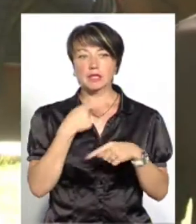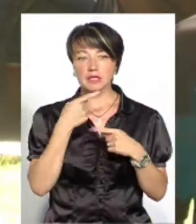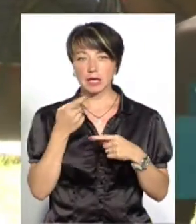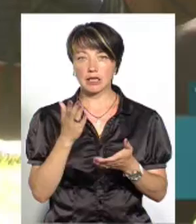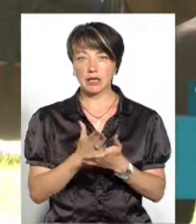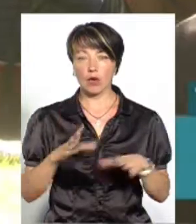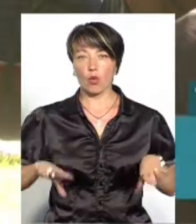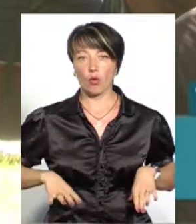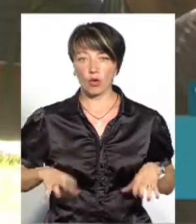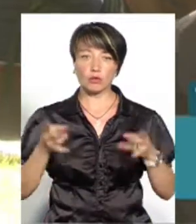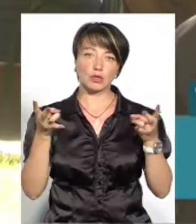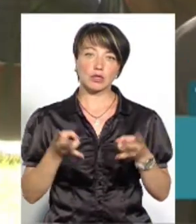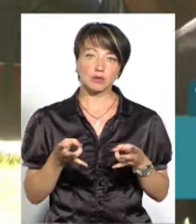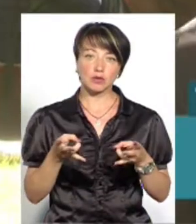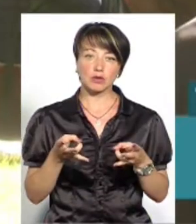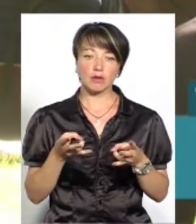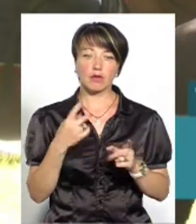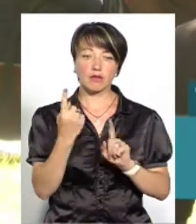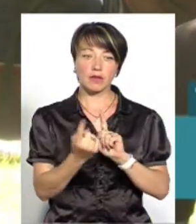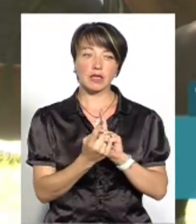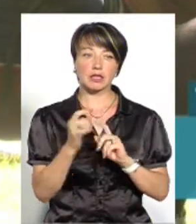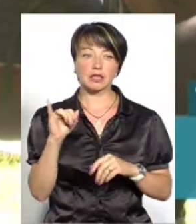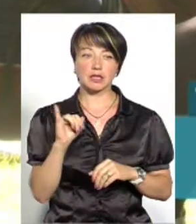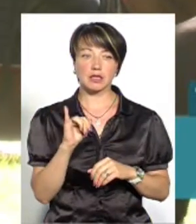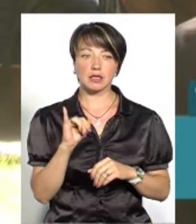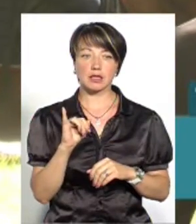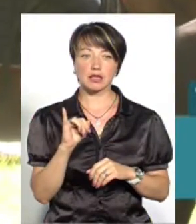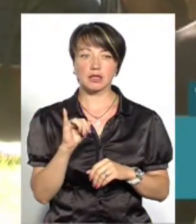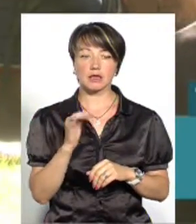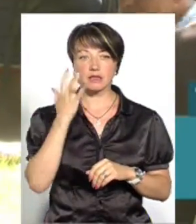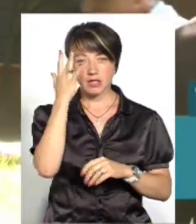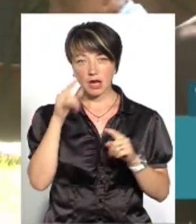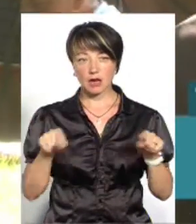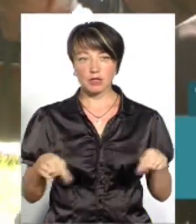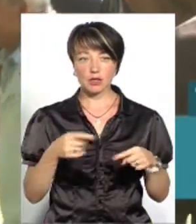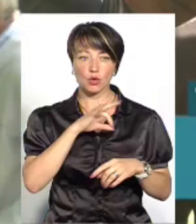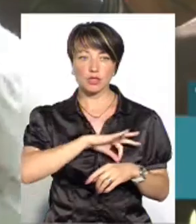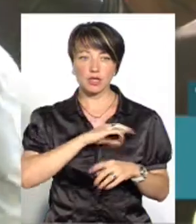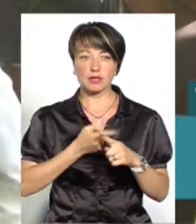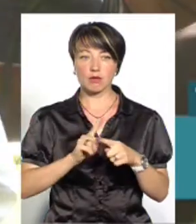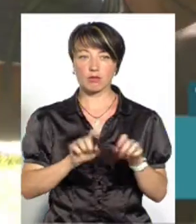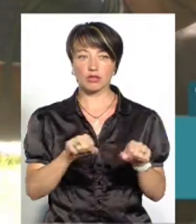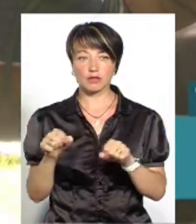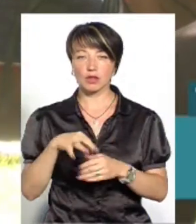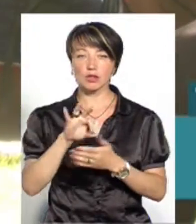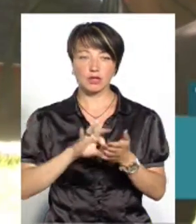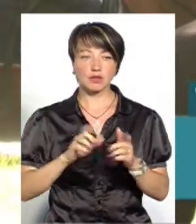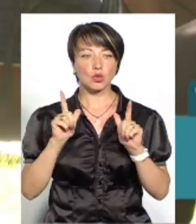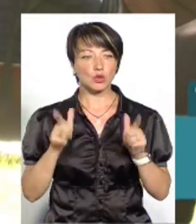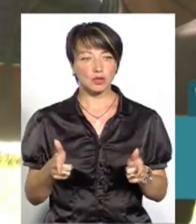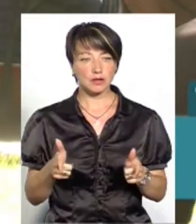там потрібно вийти і в цілях реабілітації скористатися цією можливістю. Я одразу